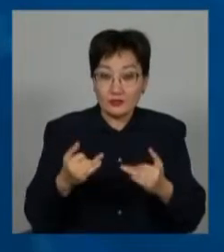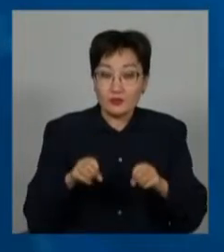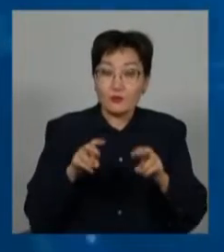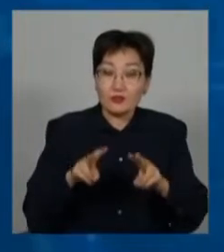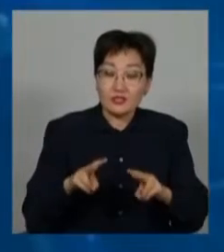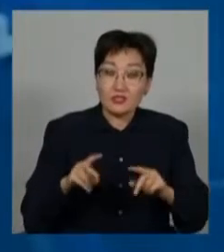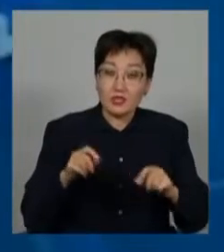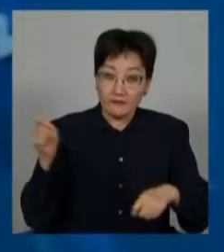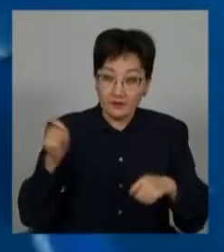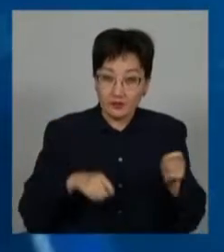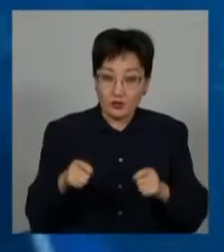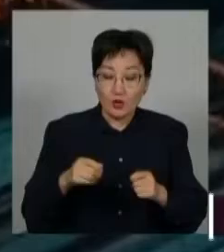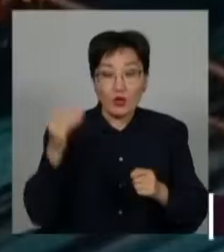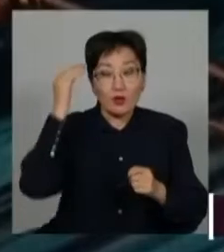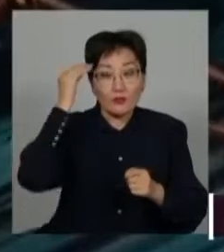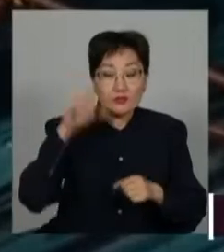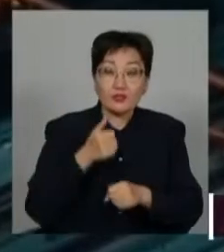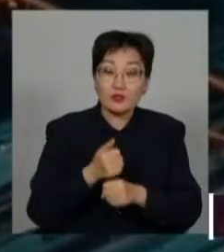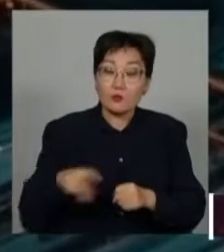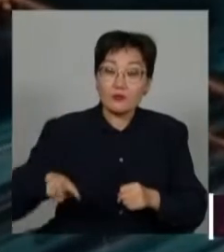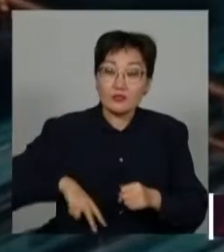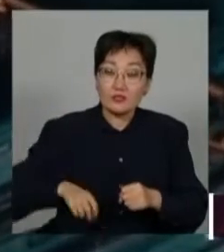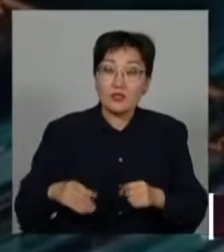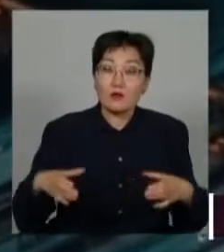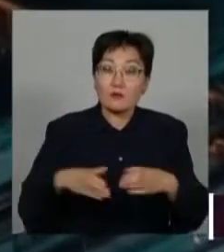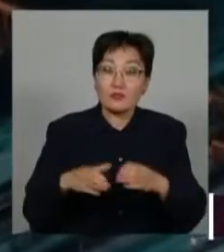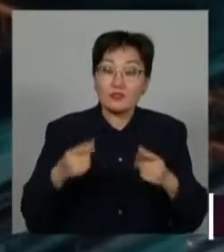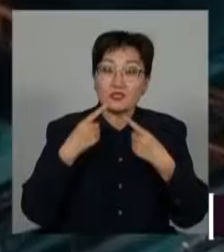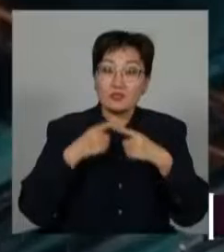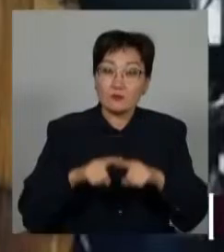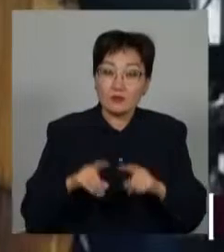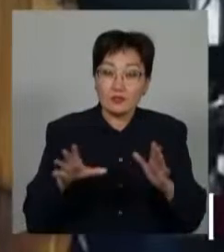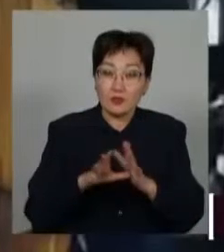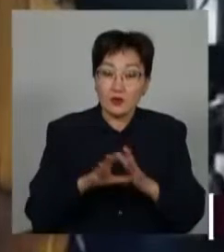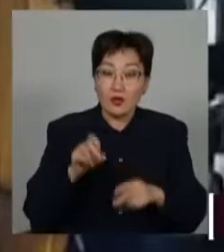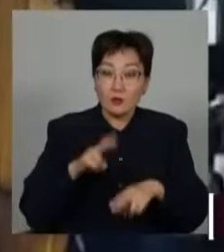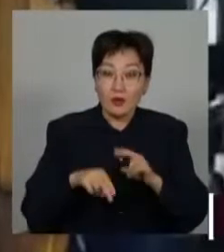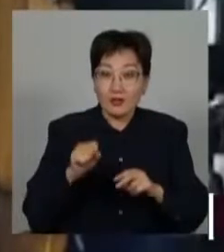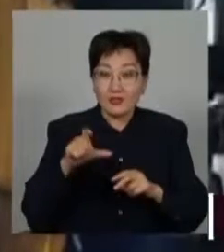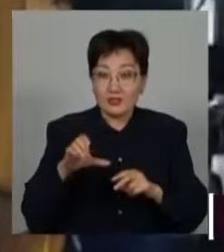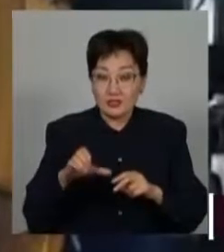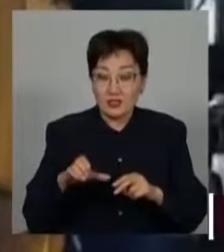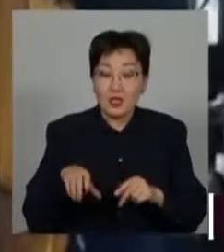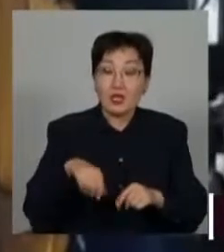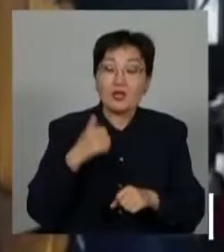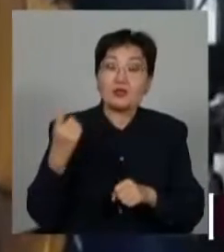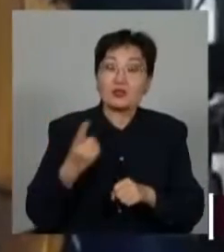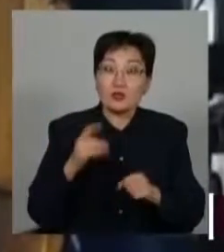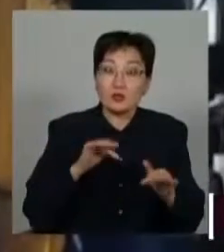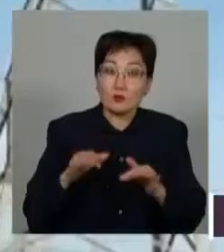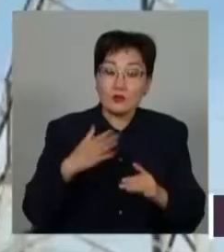специальной конференции по мнению генерального директора и союза инженеров энергетиков строительства аэс единственный способ